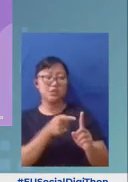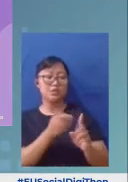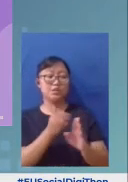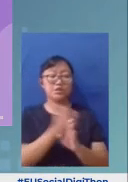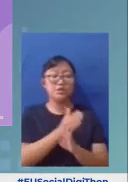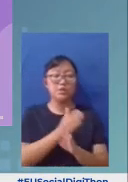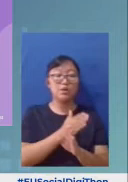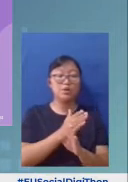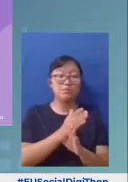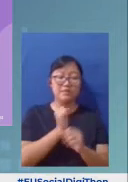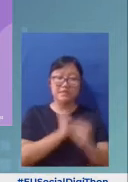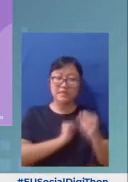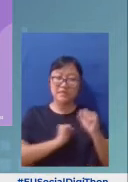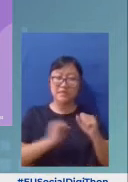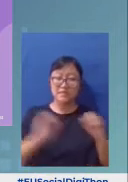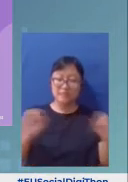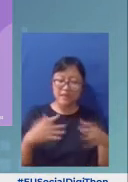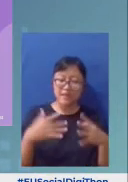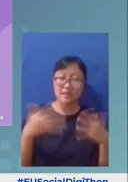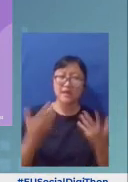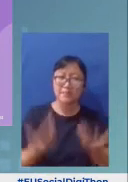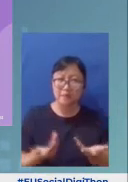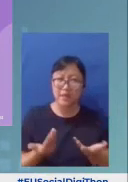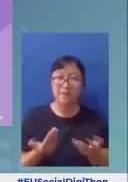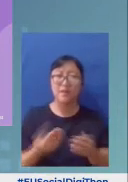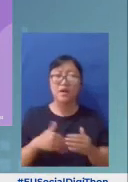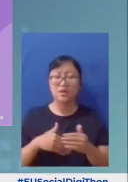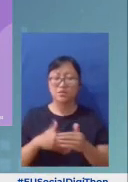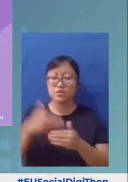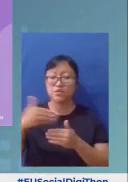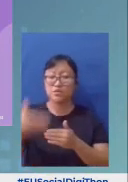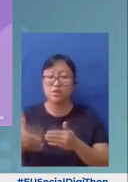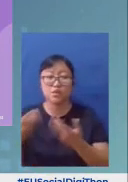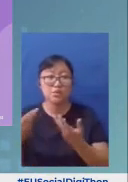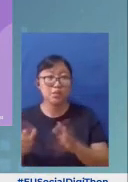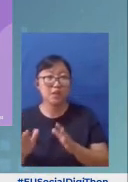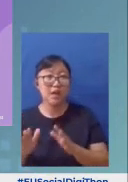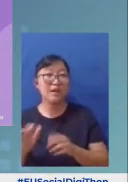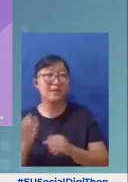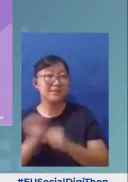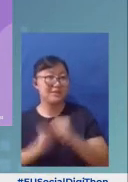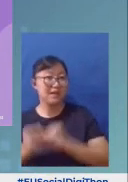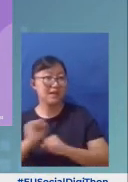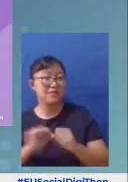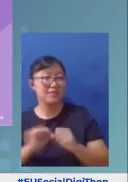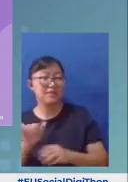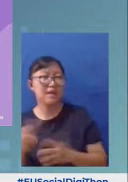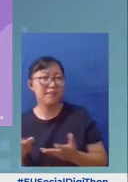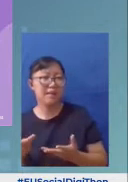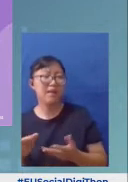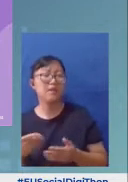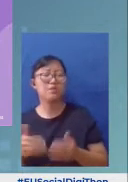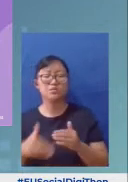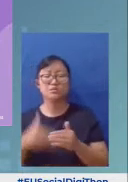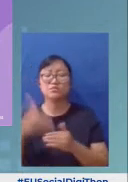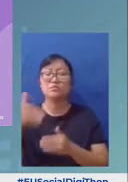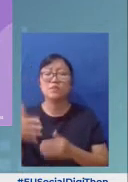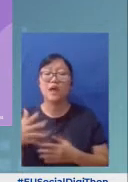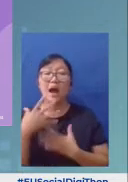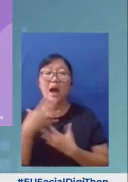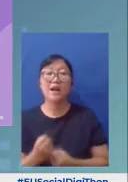Lalu selama kejadian dan setelah kejadian seperti apa? Lalu yang diinginkan itu seperti apa? Ya, jadi itu yang